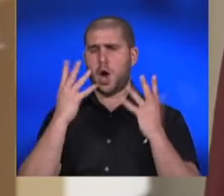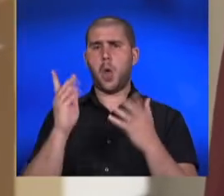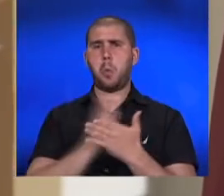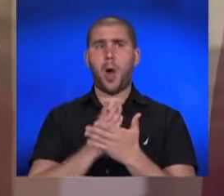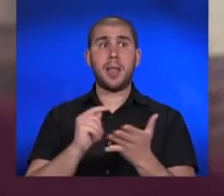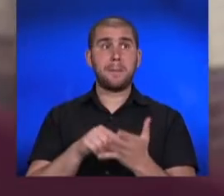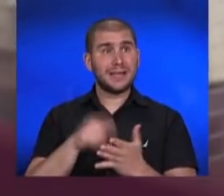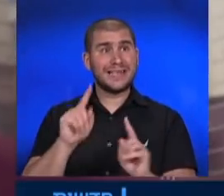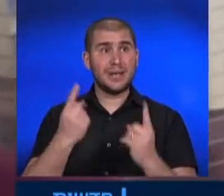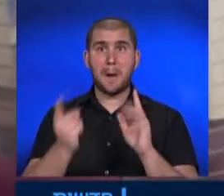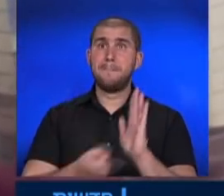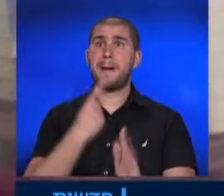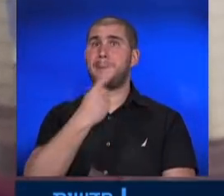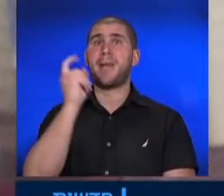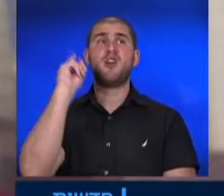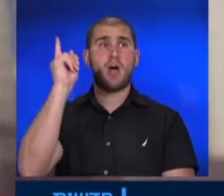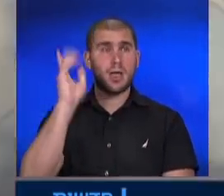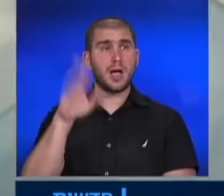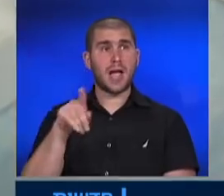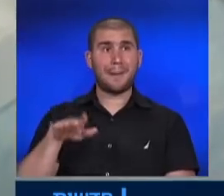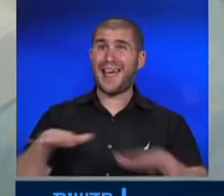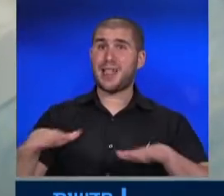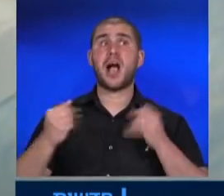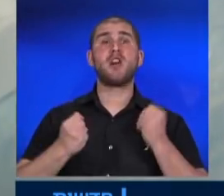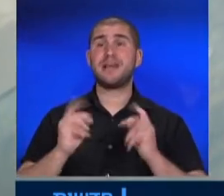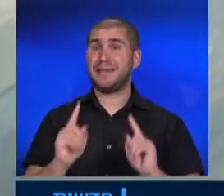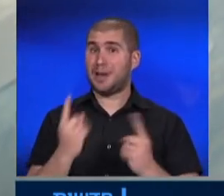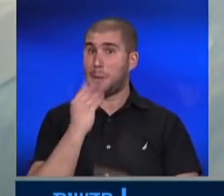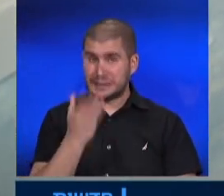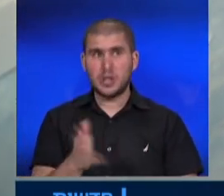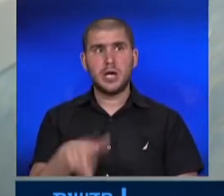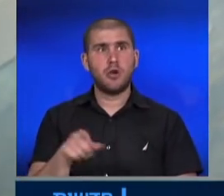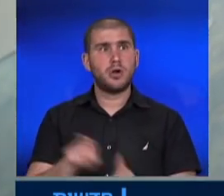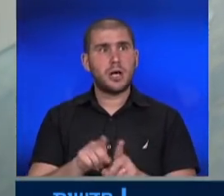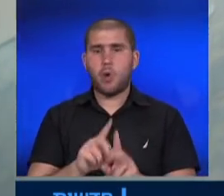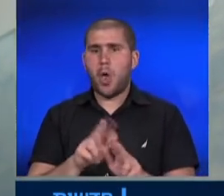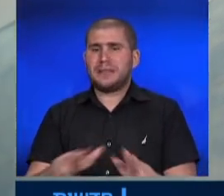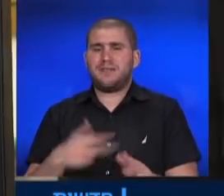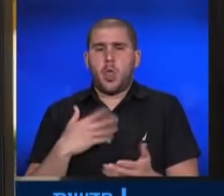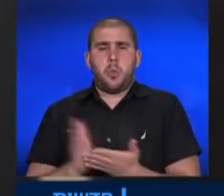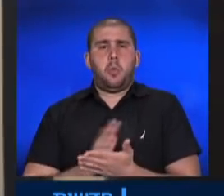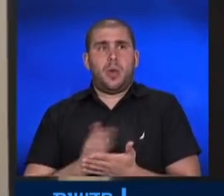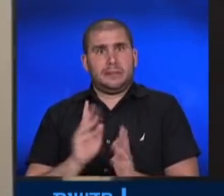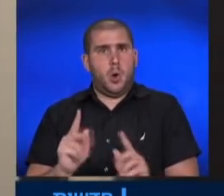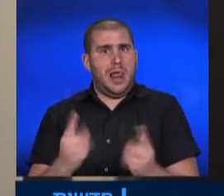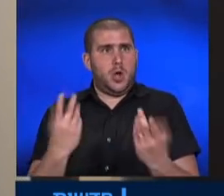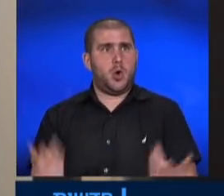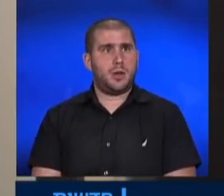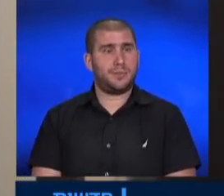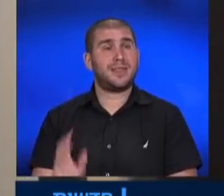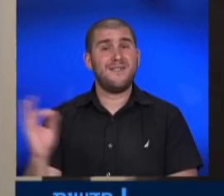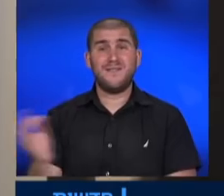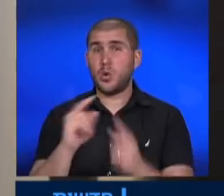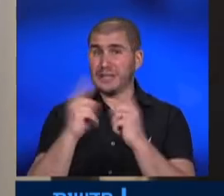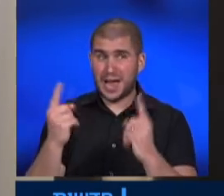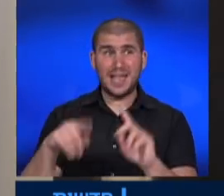של פעם ב-100 שנה. גם רעידת אדמה קשה, אם תקרה בישראל, יש מצב שאנחנו לא מוכנים ב-100% לזה, אבל זה הולך לקרות. יבוא וירוס אחר,